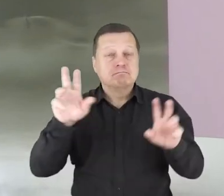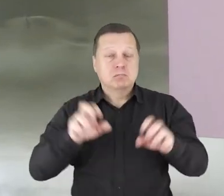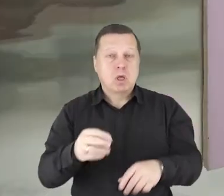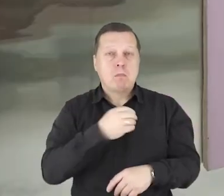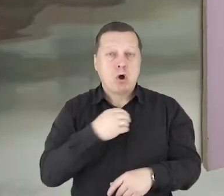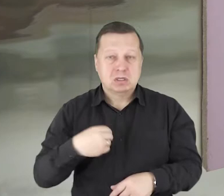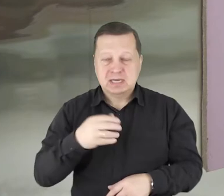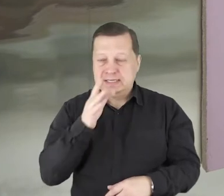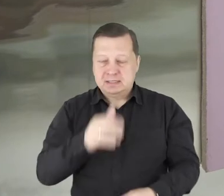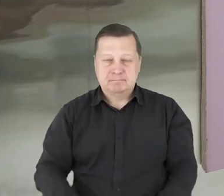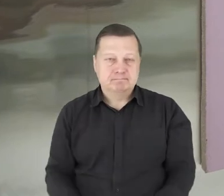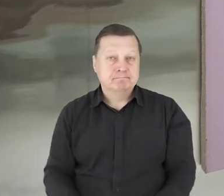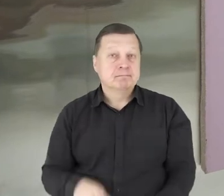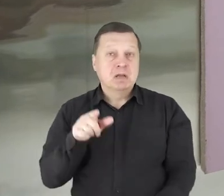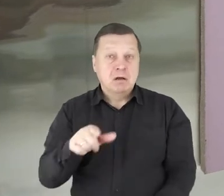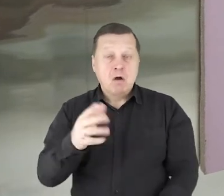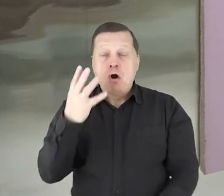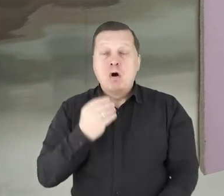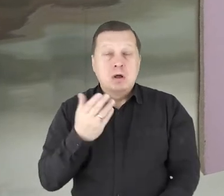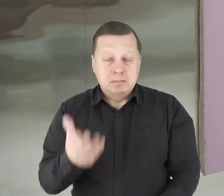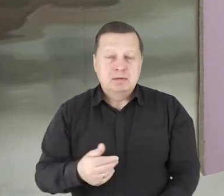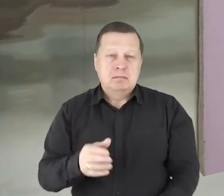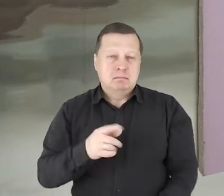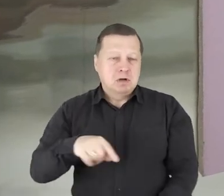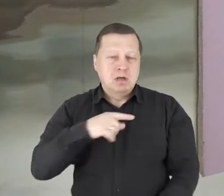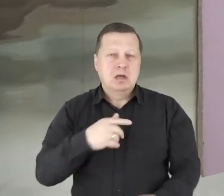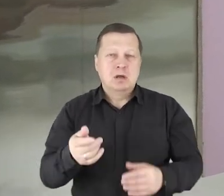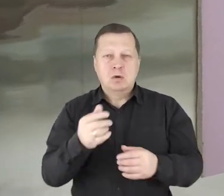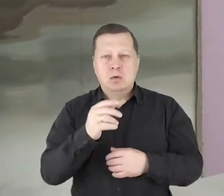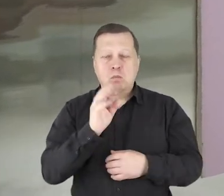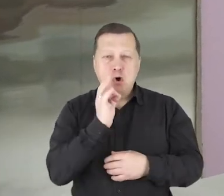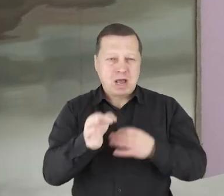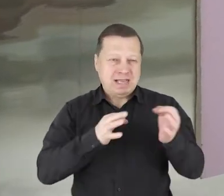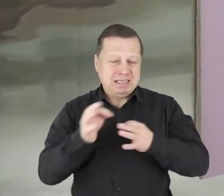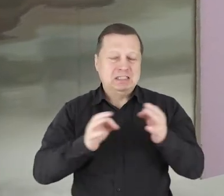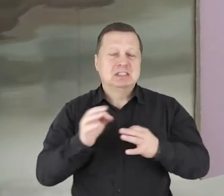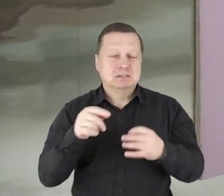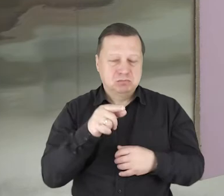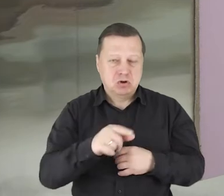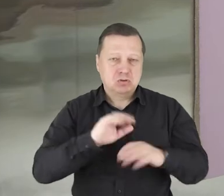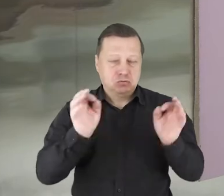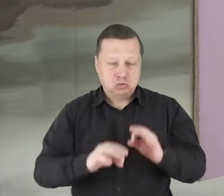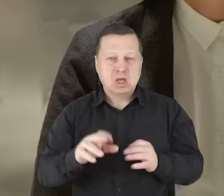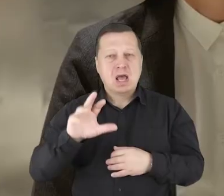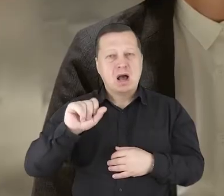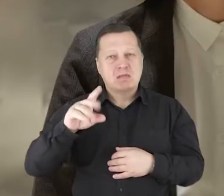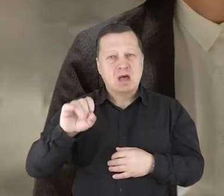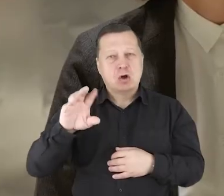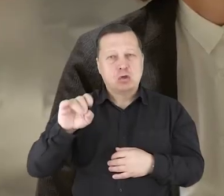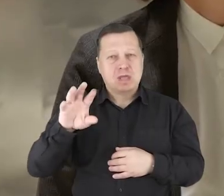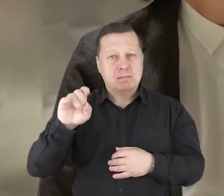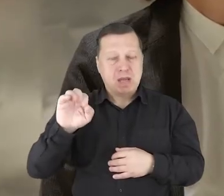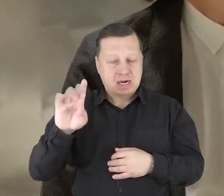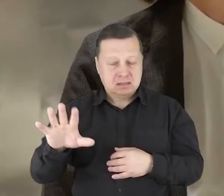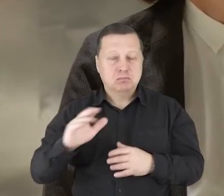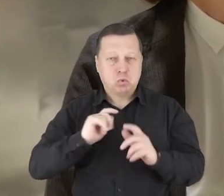Izrael. Jest to obraz, który jako młodzi historycy sztuki podarowaliśmy Andzie Rotenberg w czasie